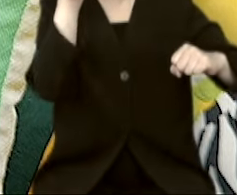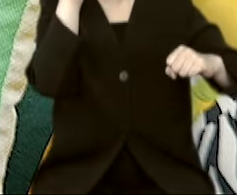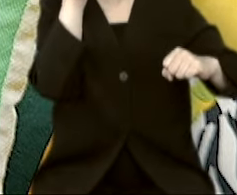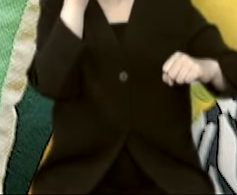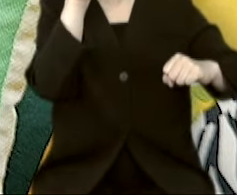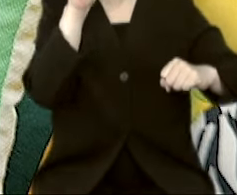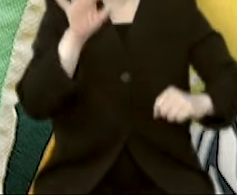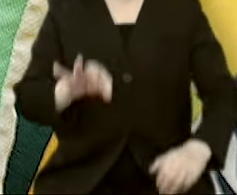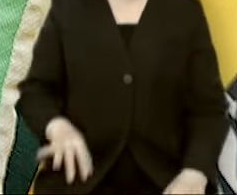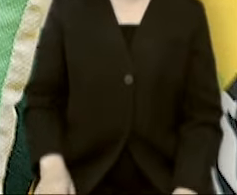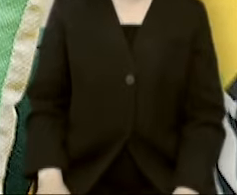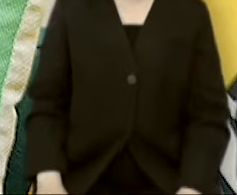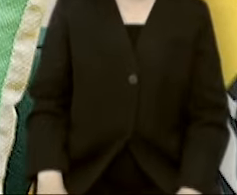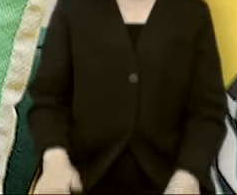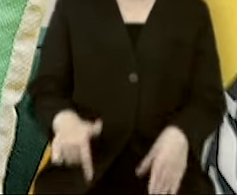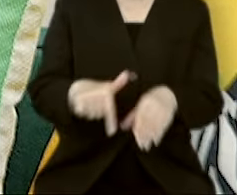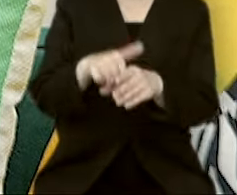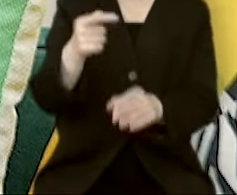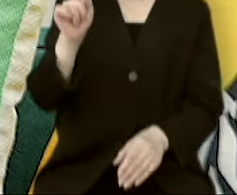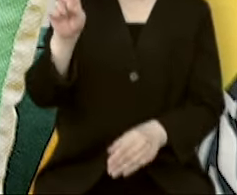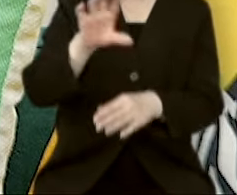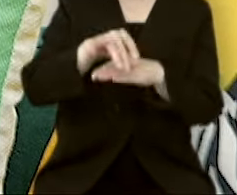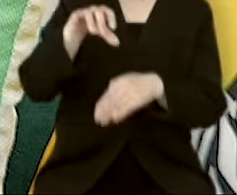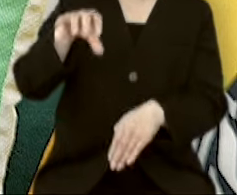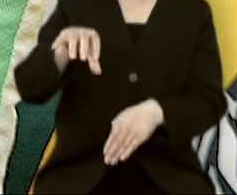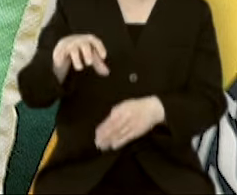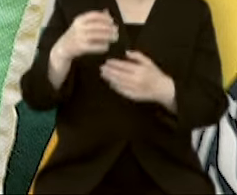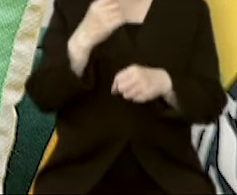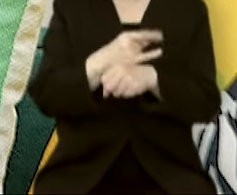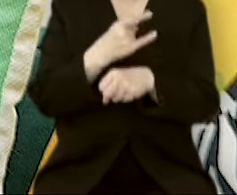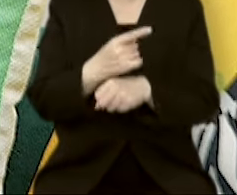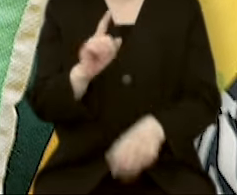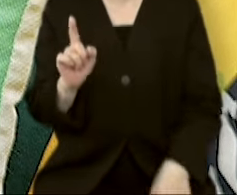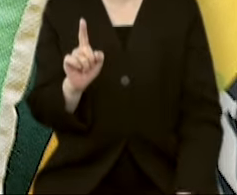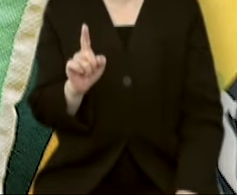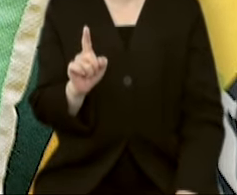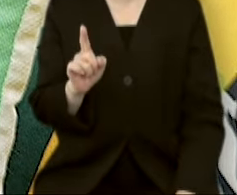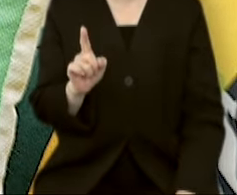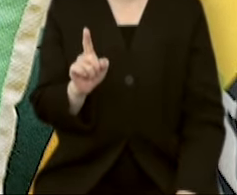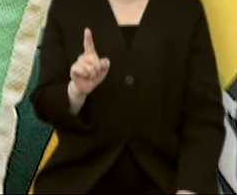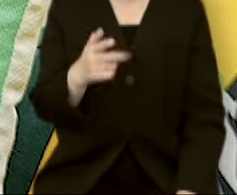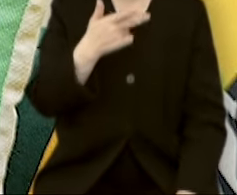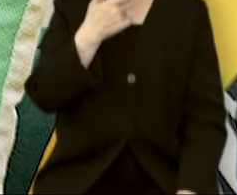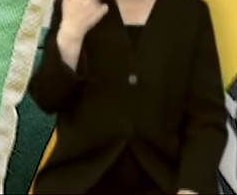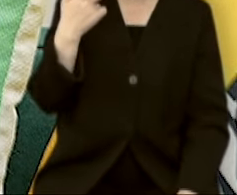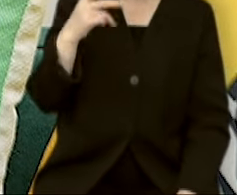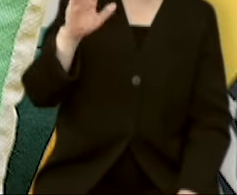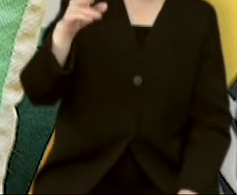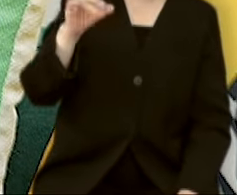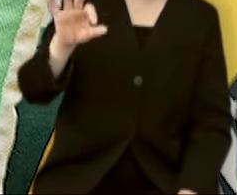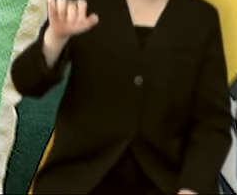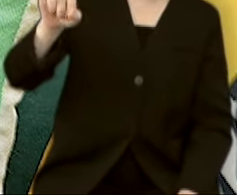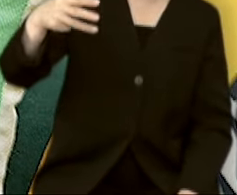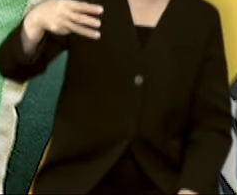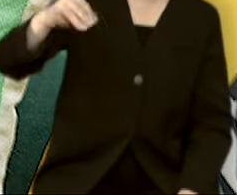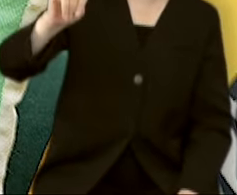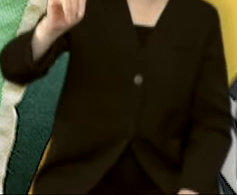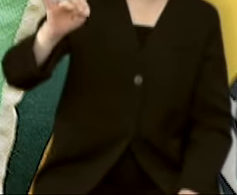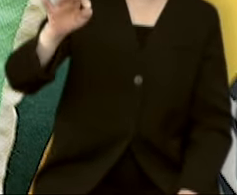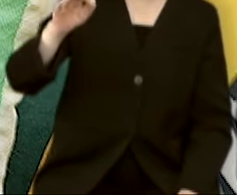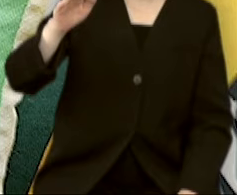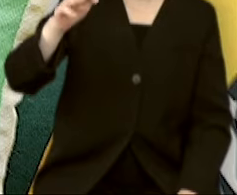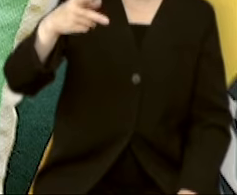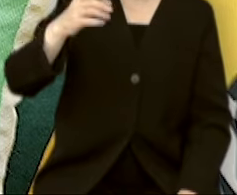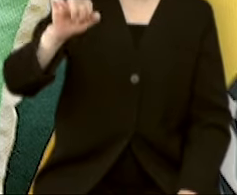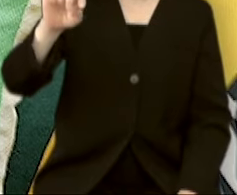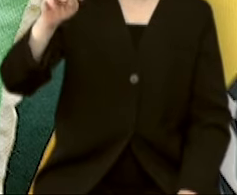근데 기독교 TV 방송국을 만약에 하면 영어, 벵갈리, 힌디, 우르두, 네팔리